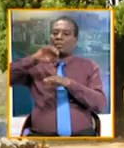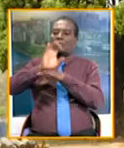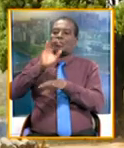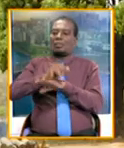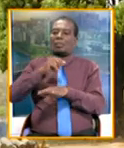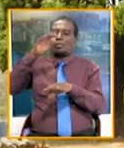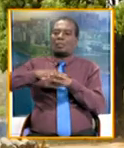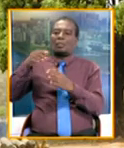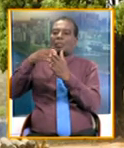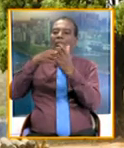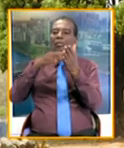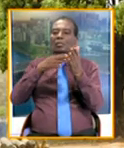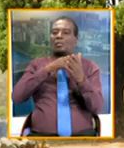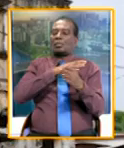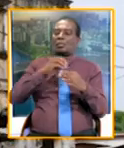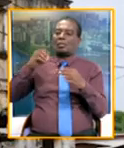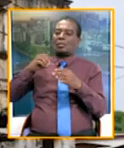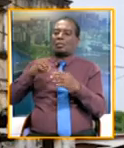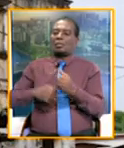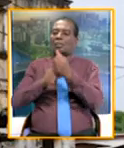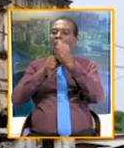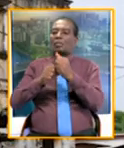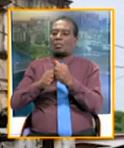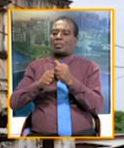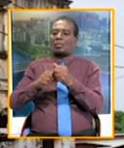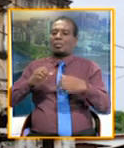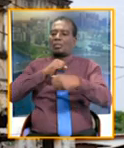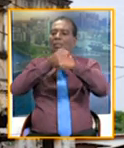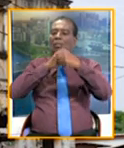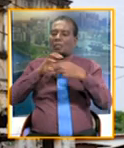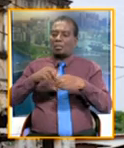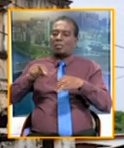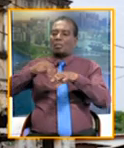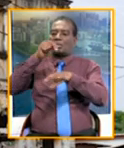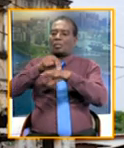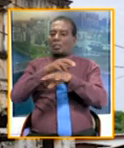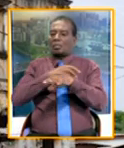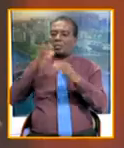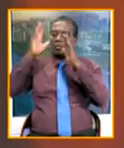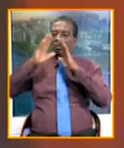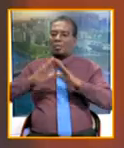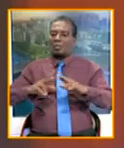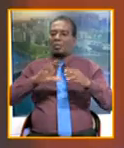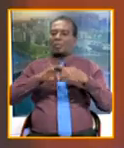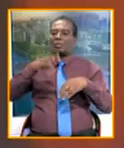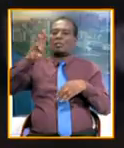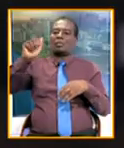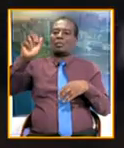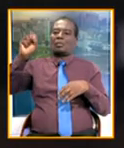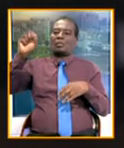liste du patrimoine mondial, le soutien constant à la protection et à la promotion de la ville historique de Grand